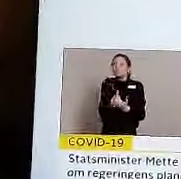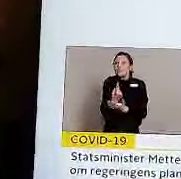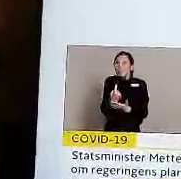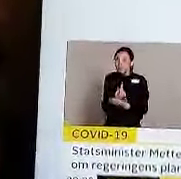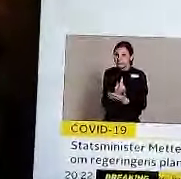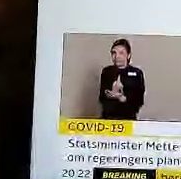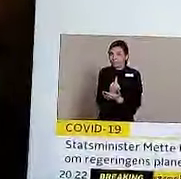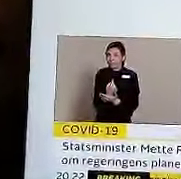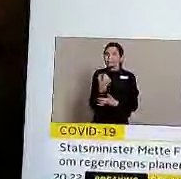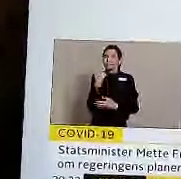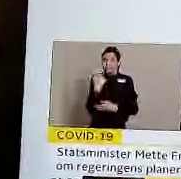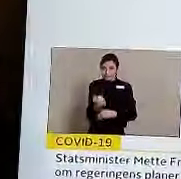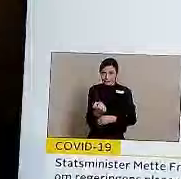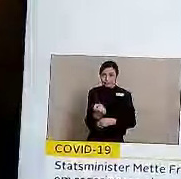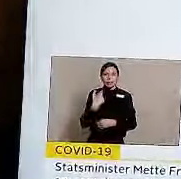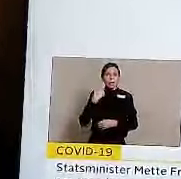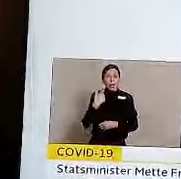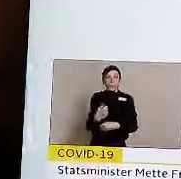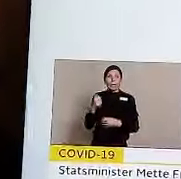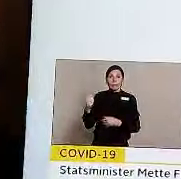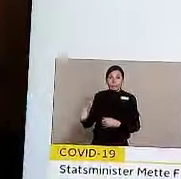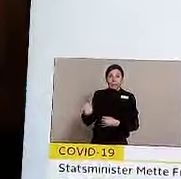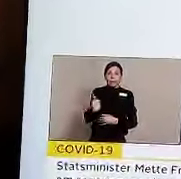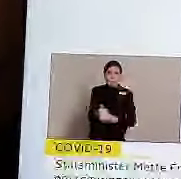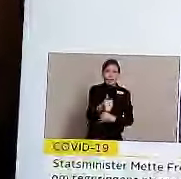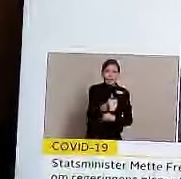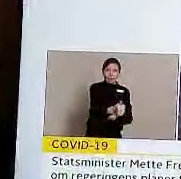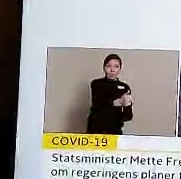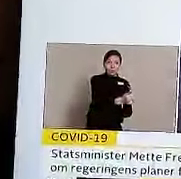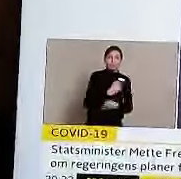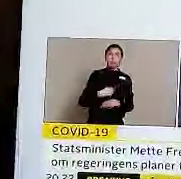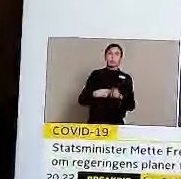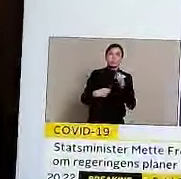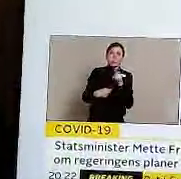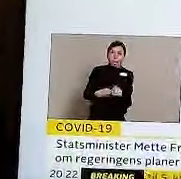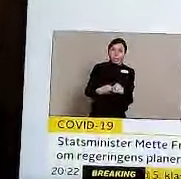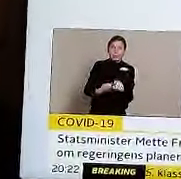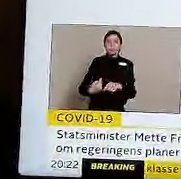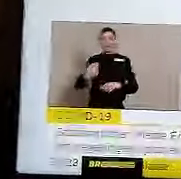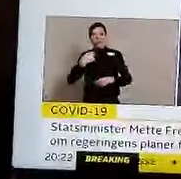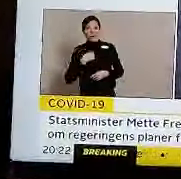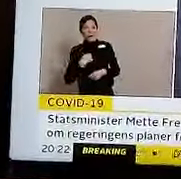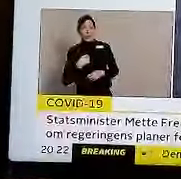يكون يعني مترنح وليس ثابتا في الوقت الحاضر. إذا يعني